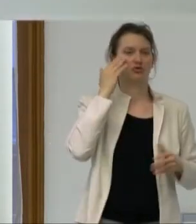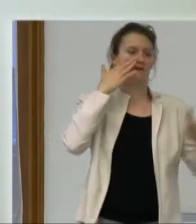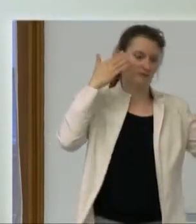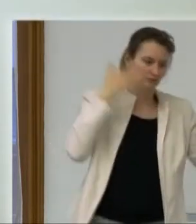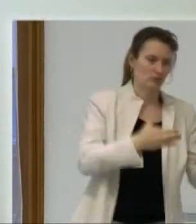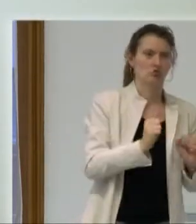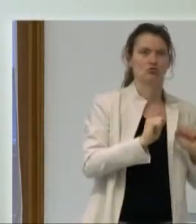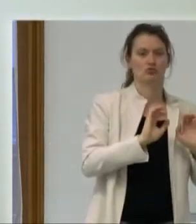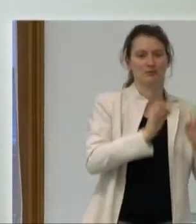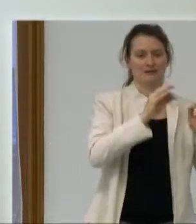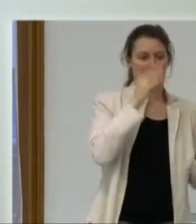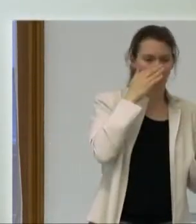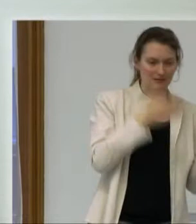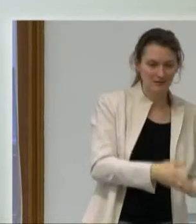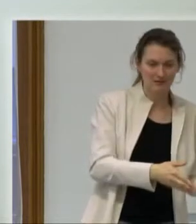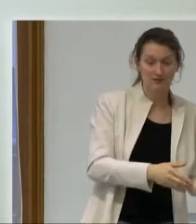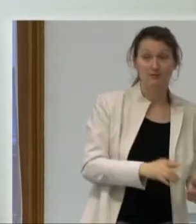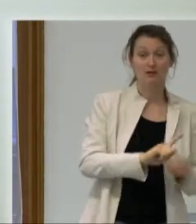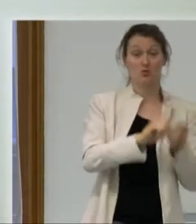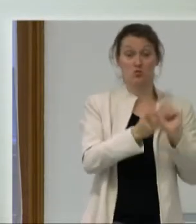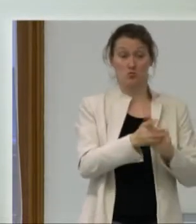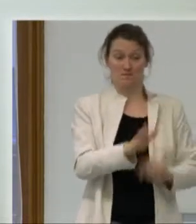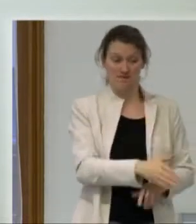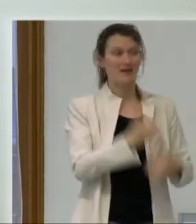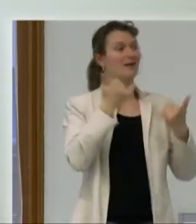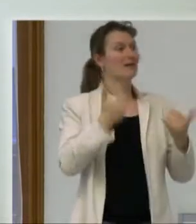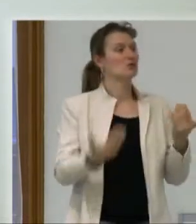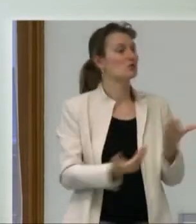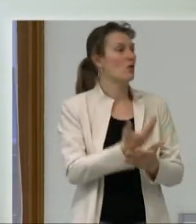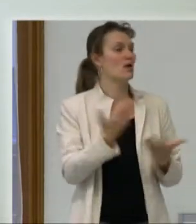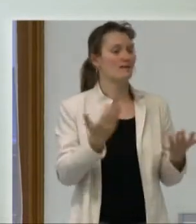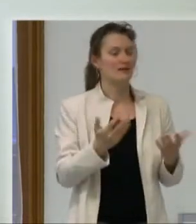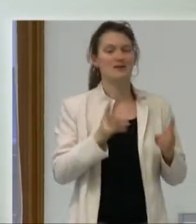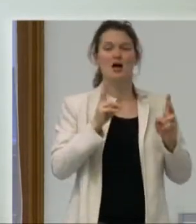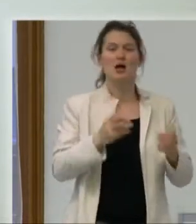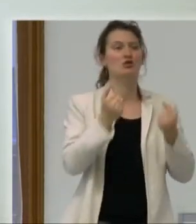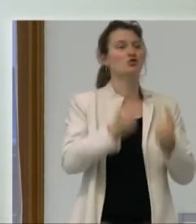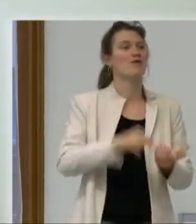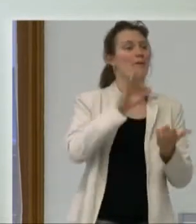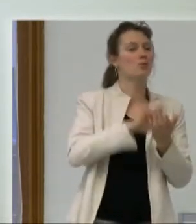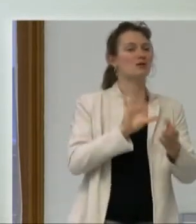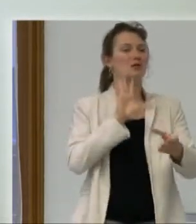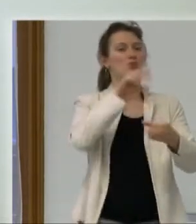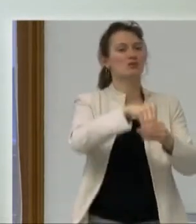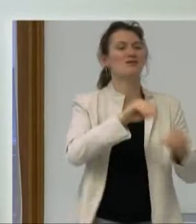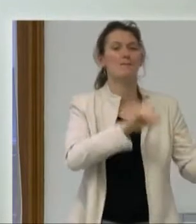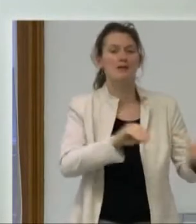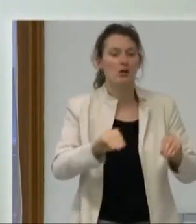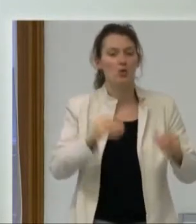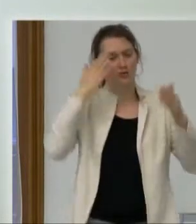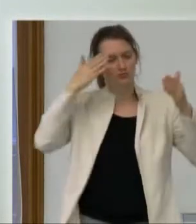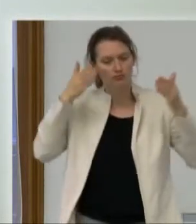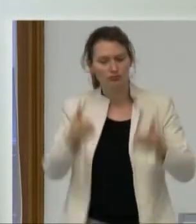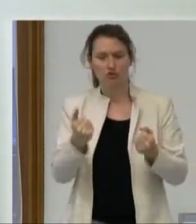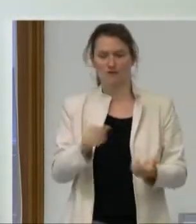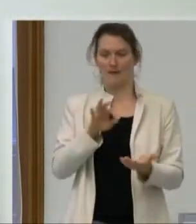können sollen. Und anstelle dessen wäre gedacht, dass sich eben manche dann auch in dem Schwerpunkt inklusive Pädagogik